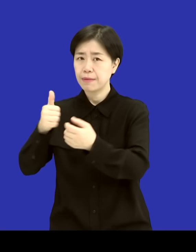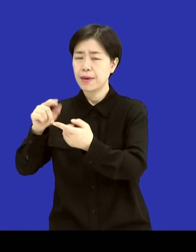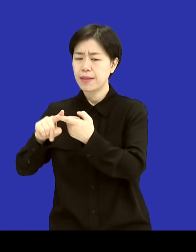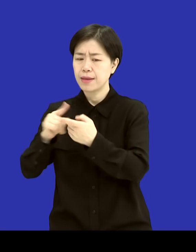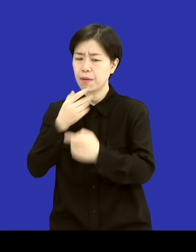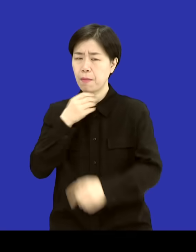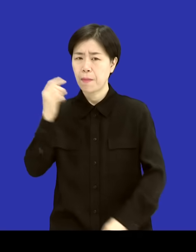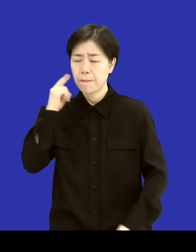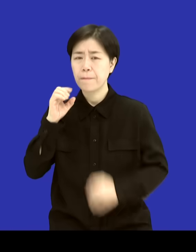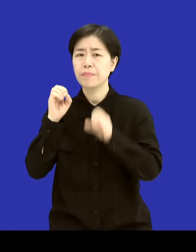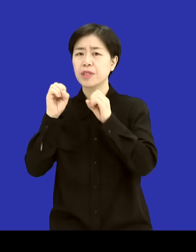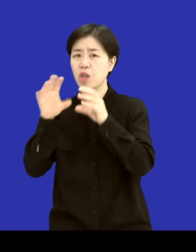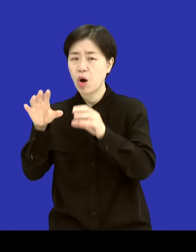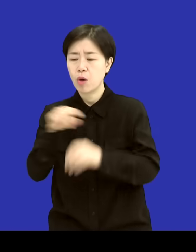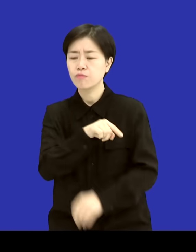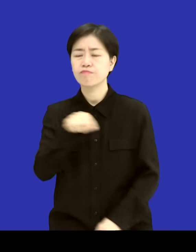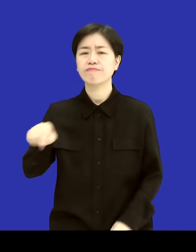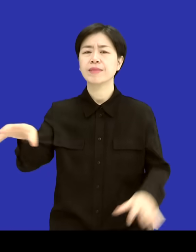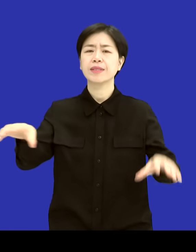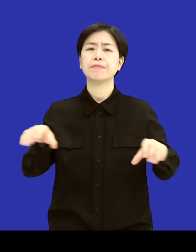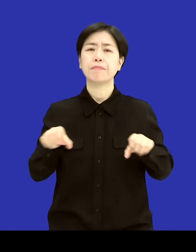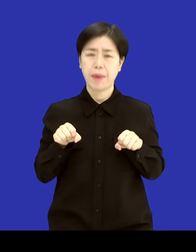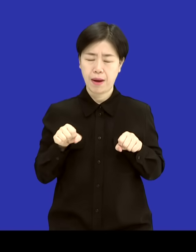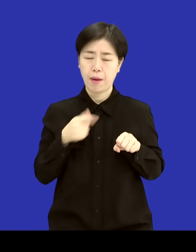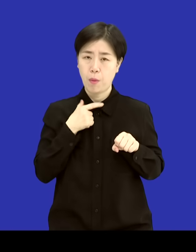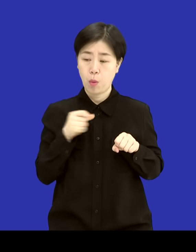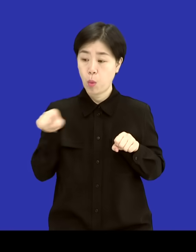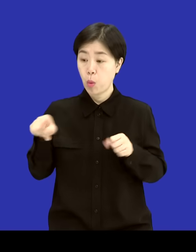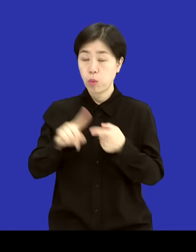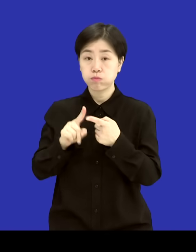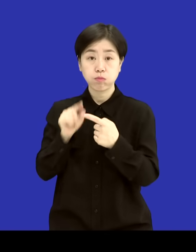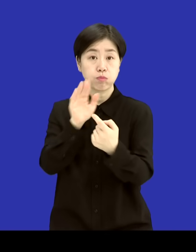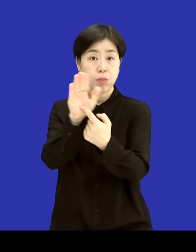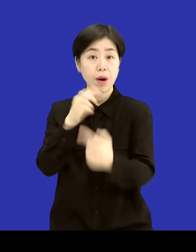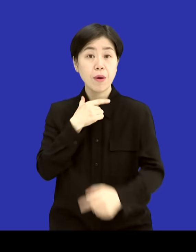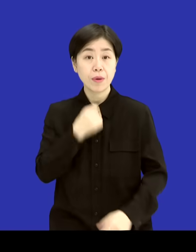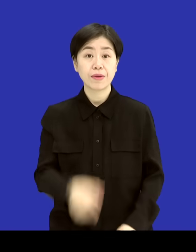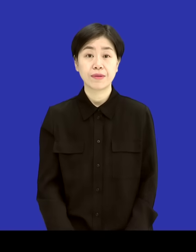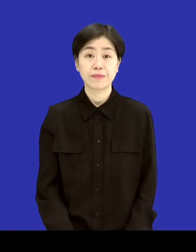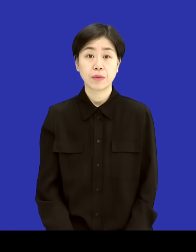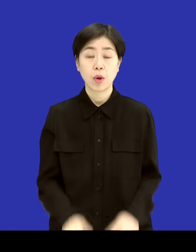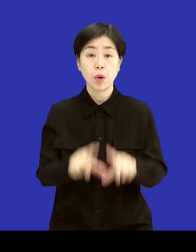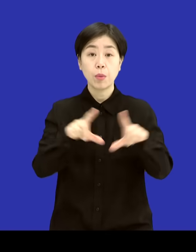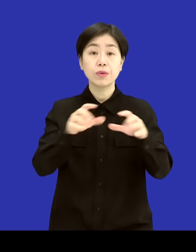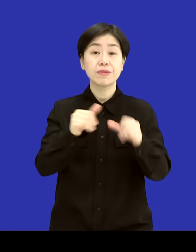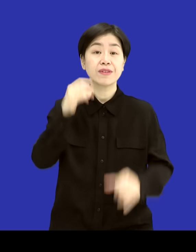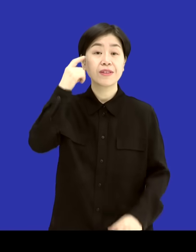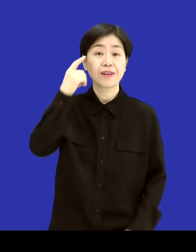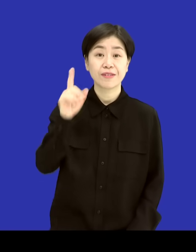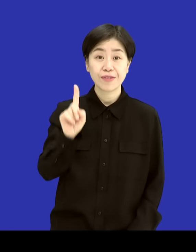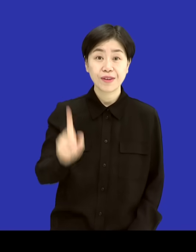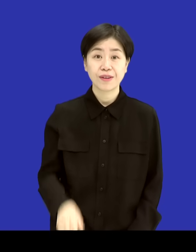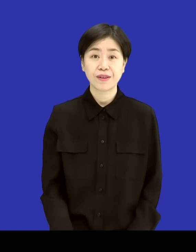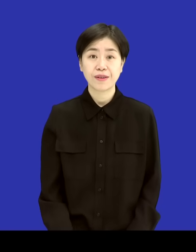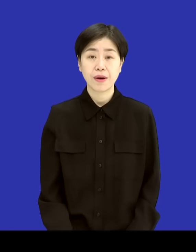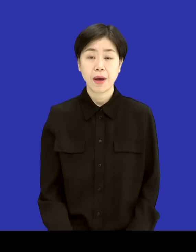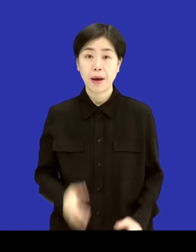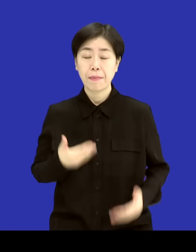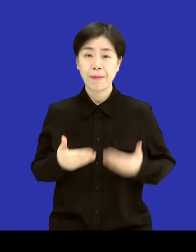사람이다라는 좀 정체성을 예. 좀 많은 분들께 보여드리고 싶어서 예. 흔히들 생각하면 진짜 이렇게 많이